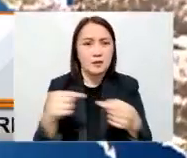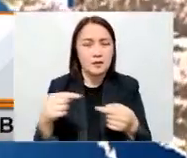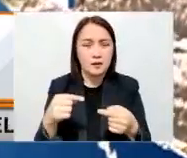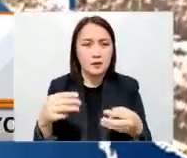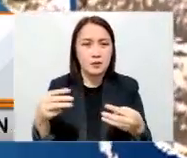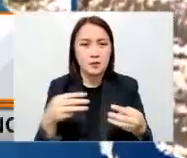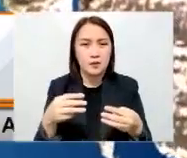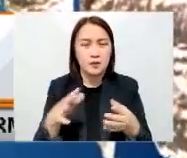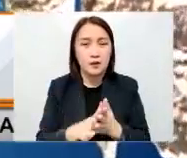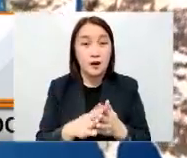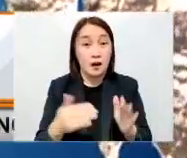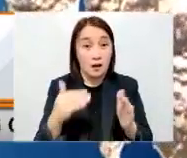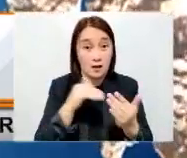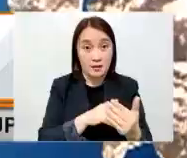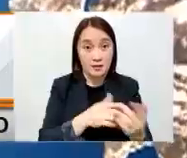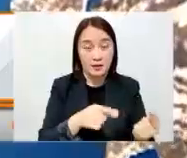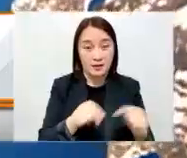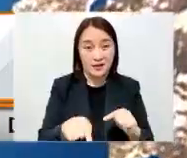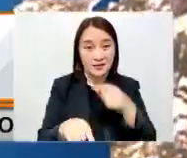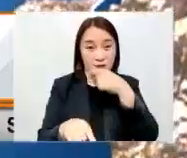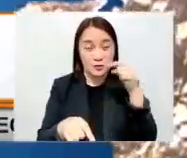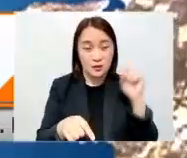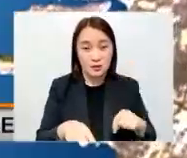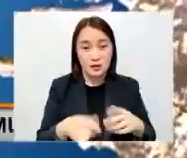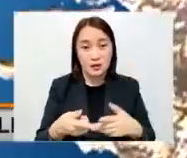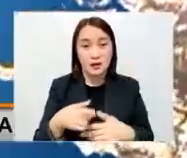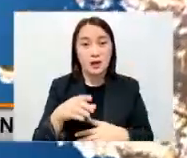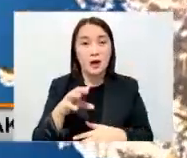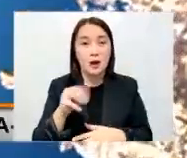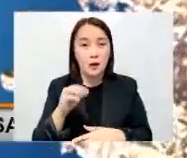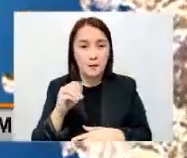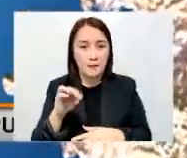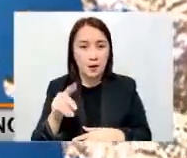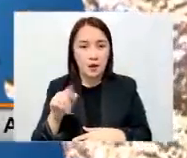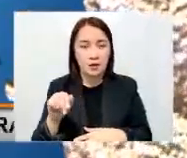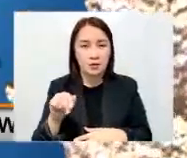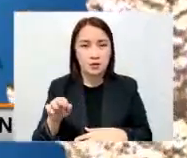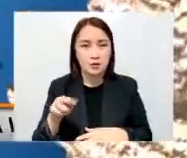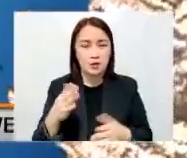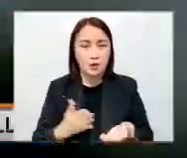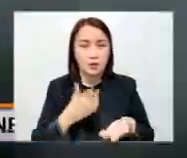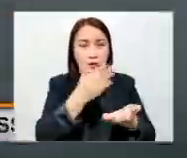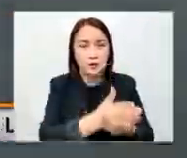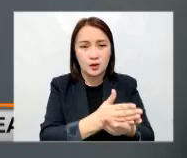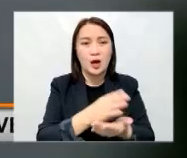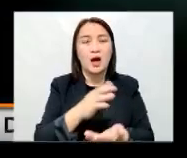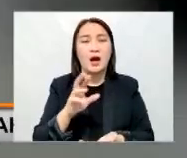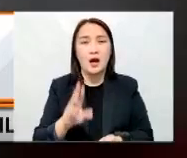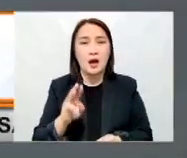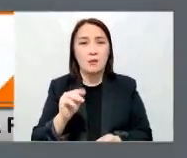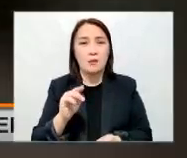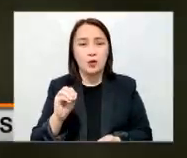mga rebelde ang syudad ng Rostov-on-Don at sumunod na inutos sa Wagner na sumugod sa Russia capital na Moscow. Sa iba't ibang